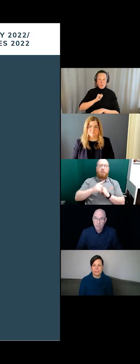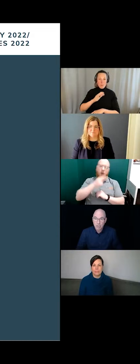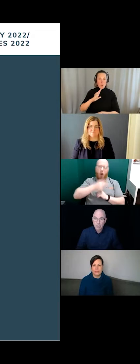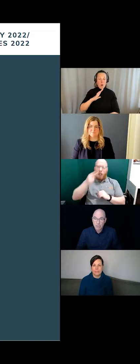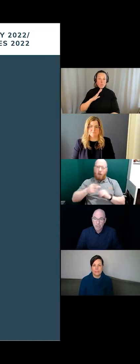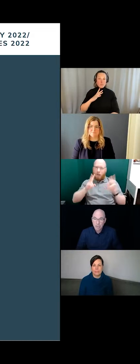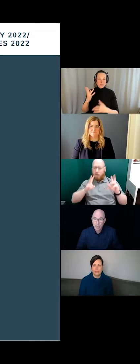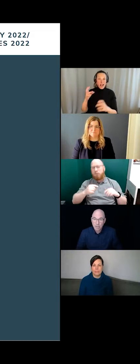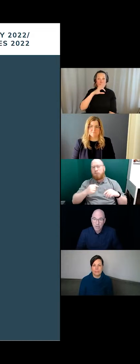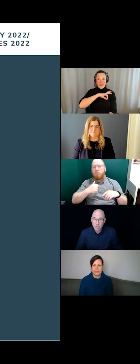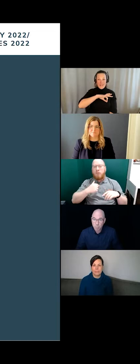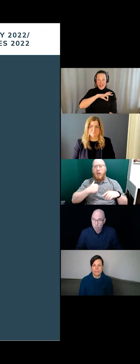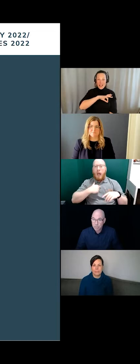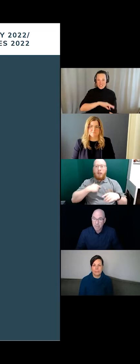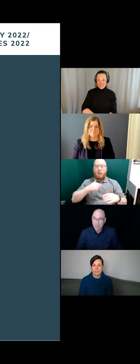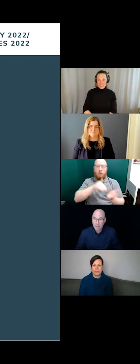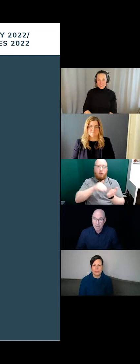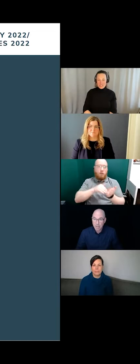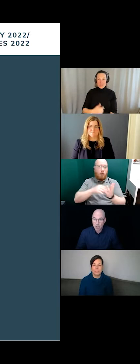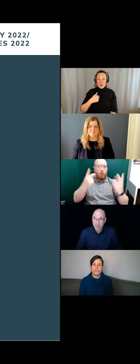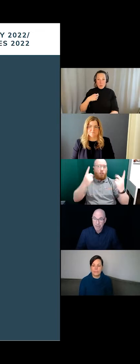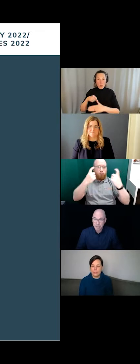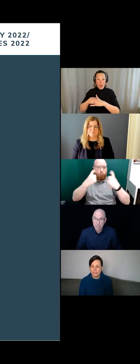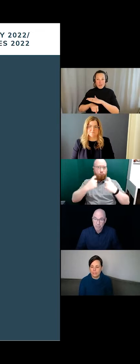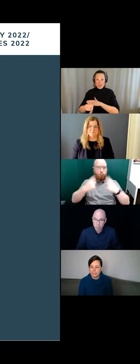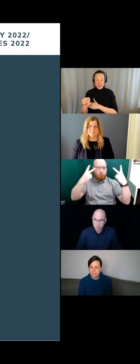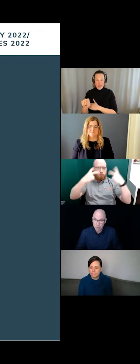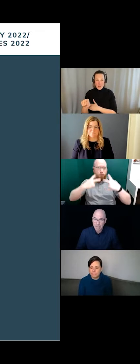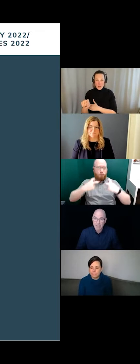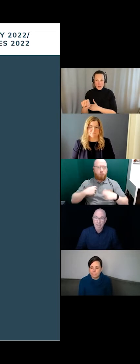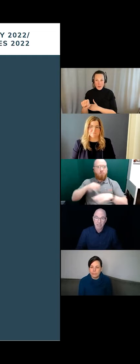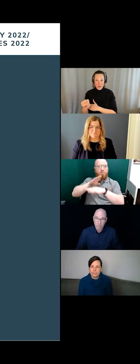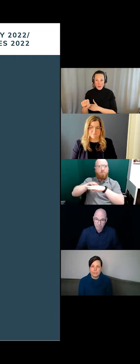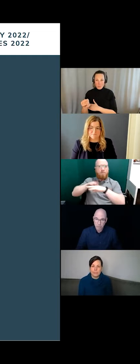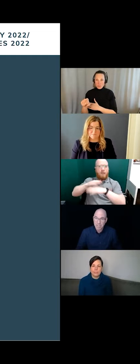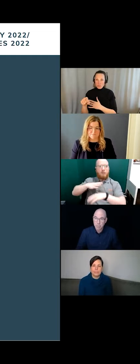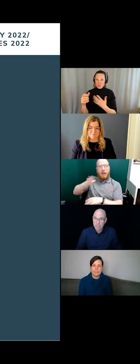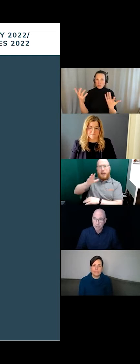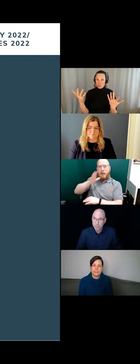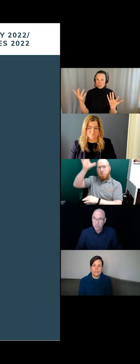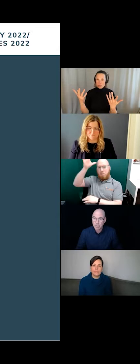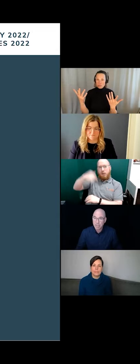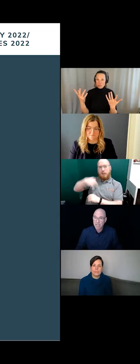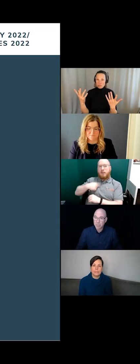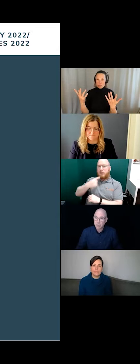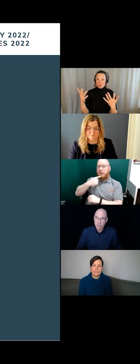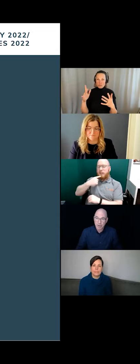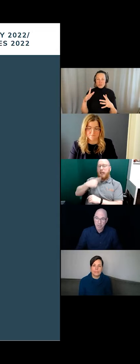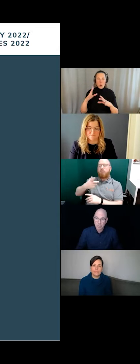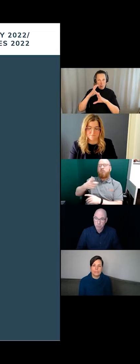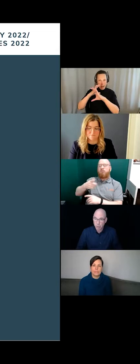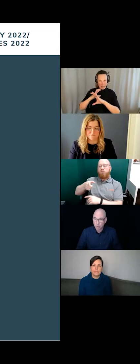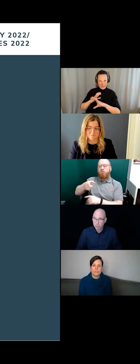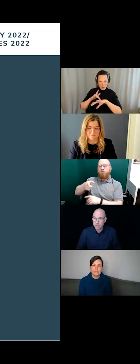quite je privileged. suis privilégié. I was born Je suis né comme un individu qui a de